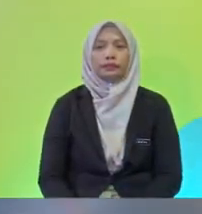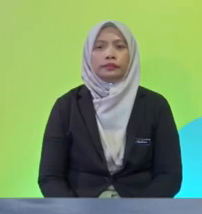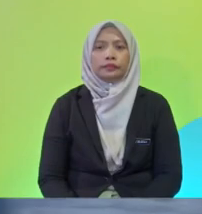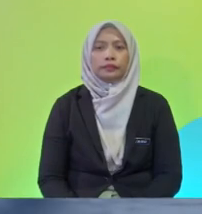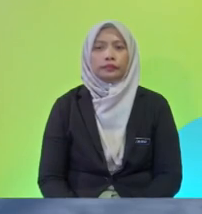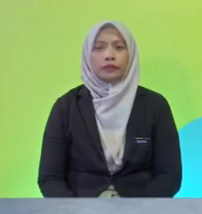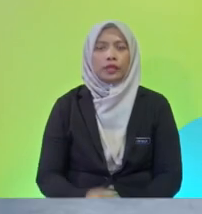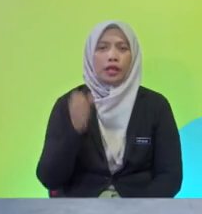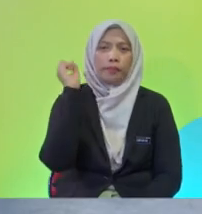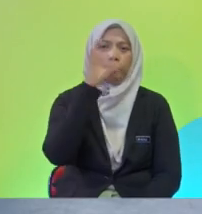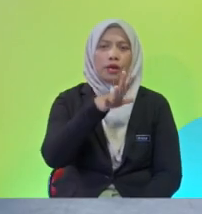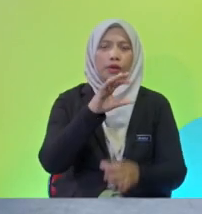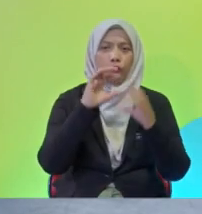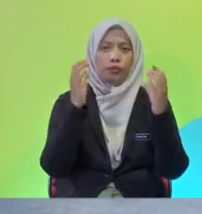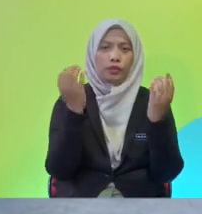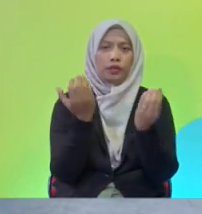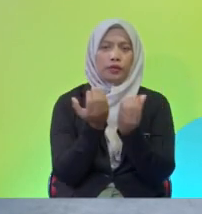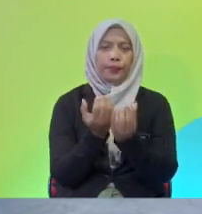Dua banyak.